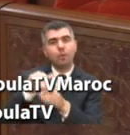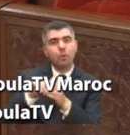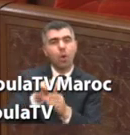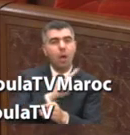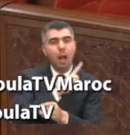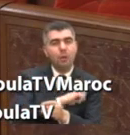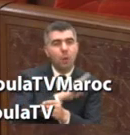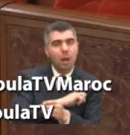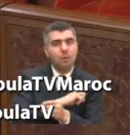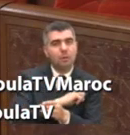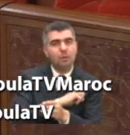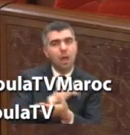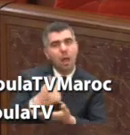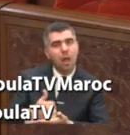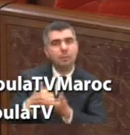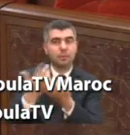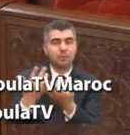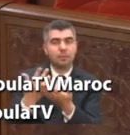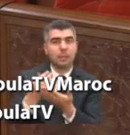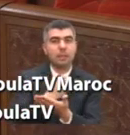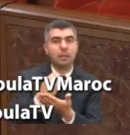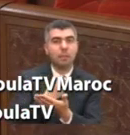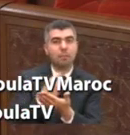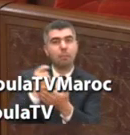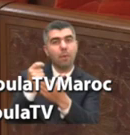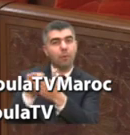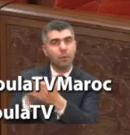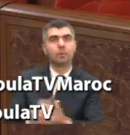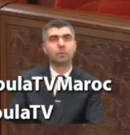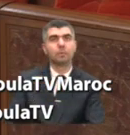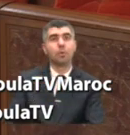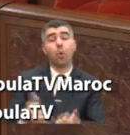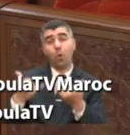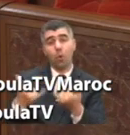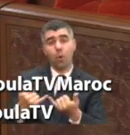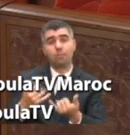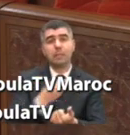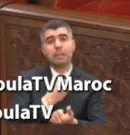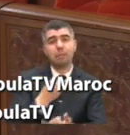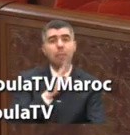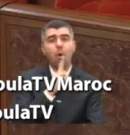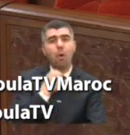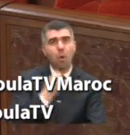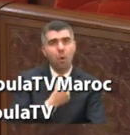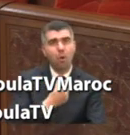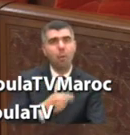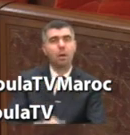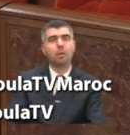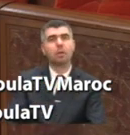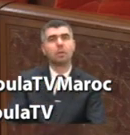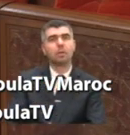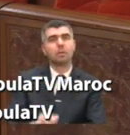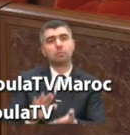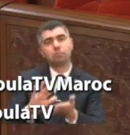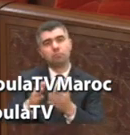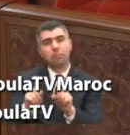كتمشي للمصحات الخاصه. اليوم تقريبا في المستشفيات العموميه كاين يعني اصحاب